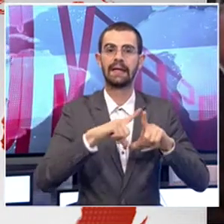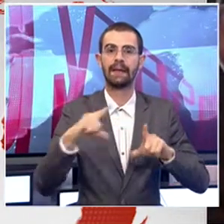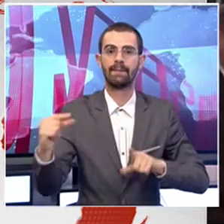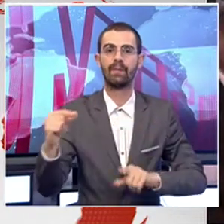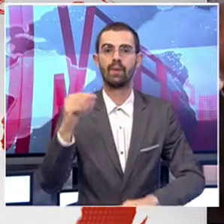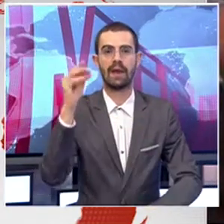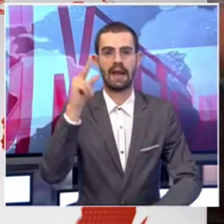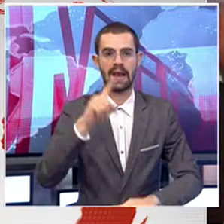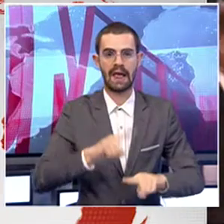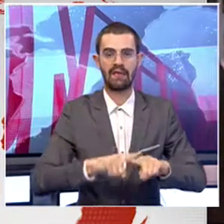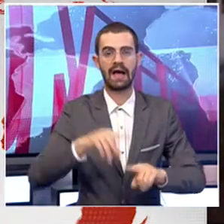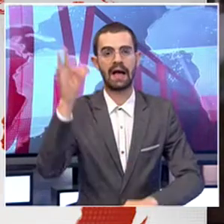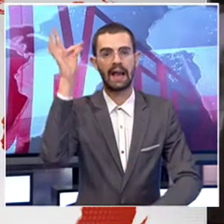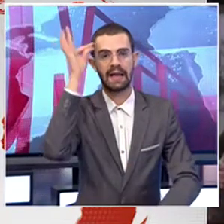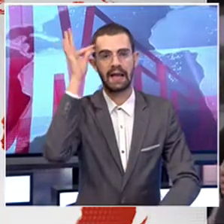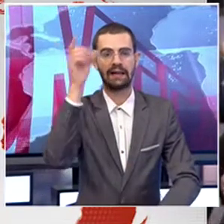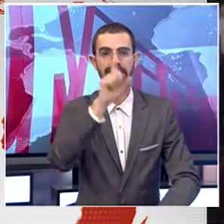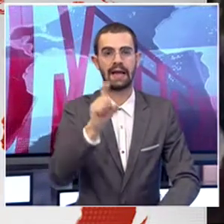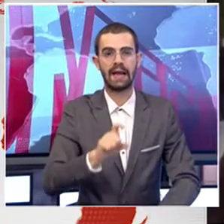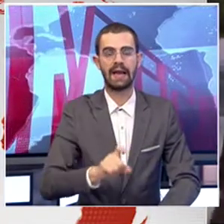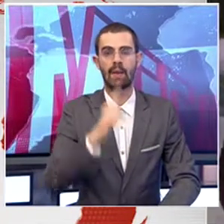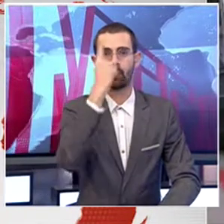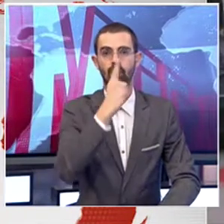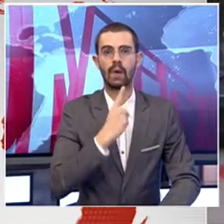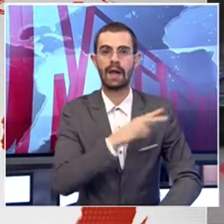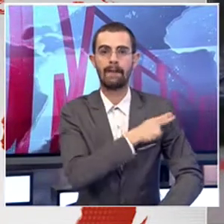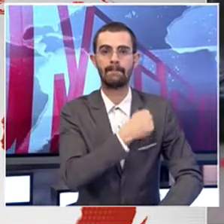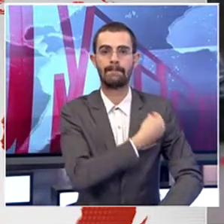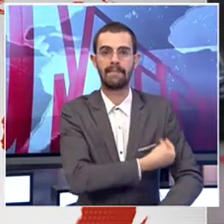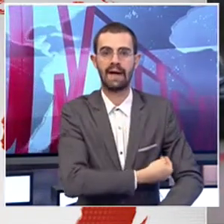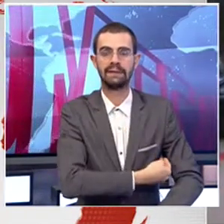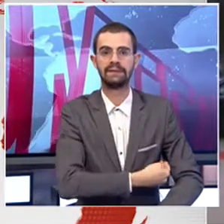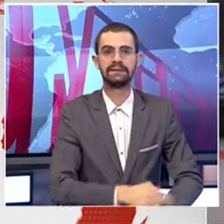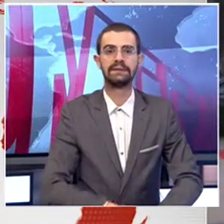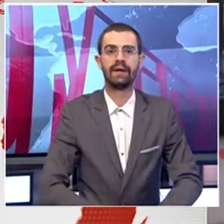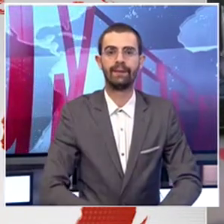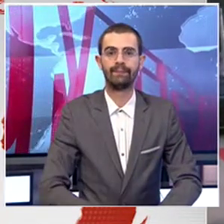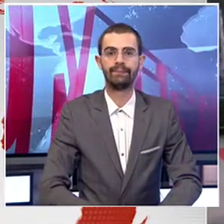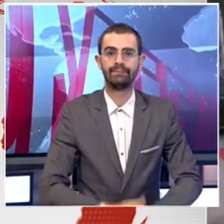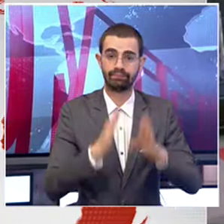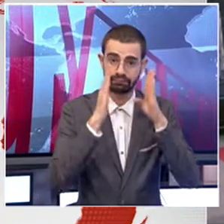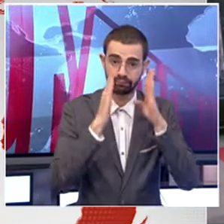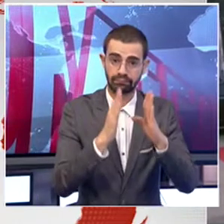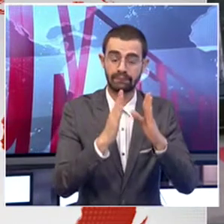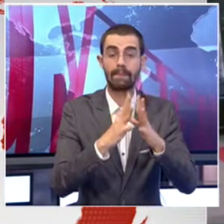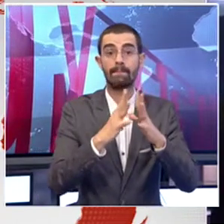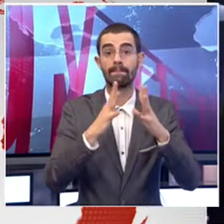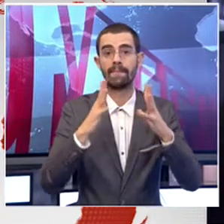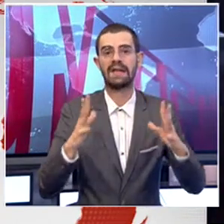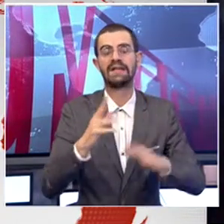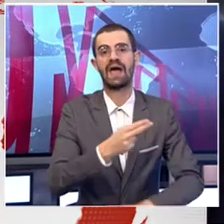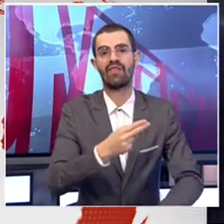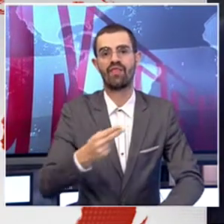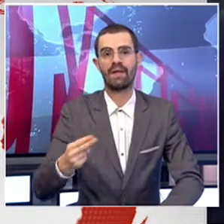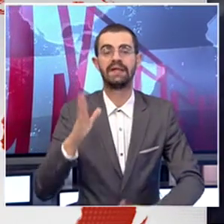Ιταλίας, Ισπανίας, Μάλτας και Πορτογαλίας, συντονίζουν τα βήματά τους στα μεγαλύτερα κεφάλαια που απασχολούν τη δεδομένη στιγμή